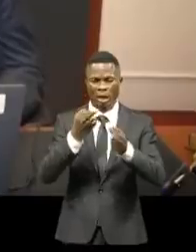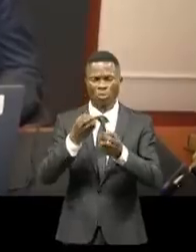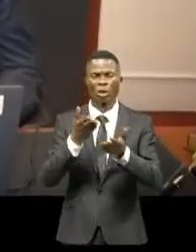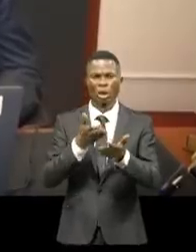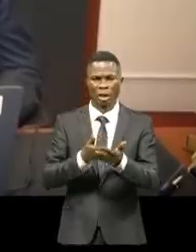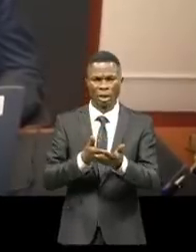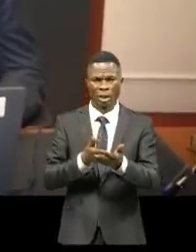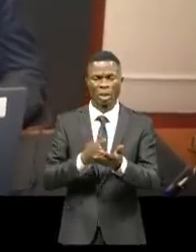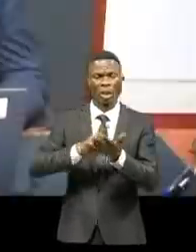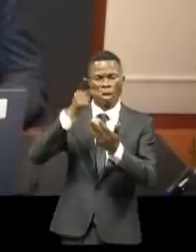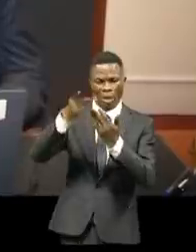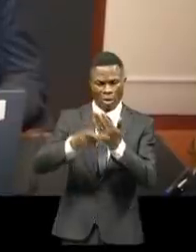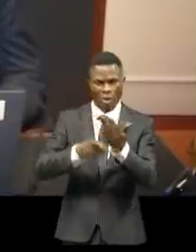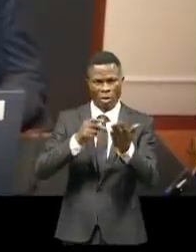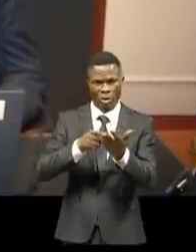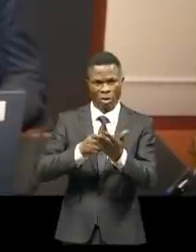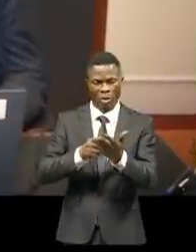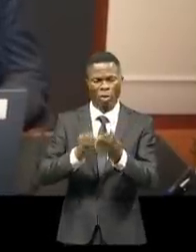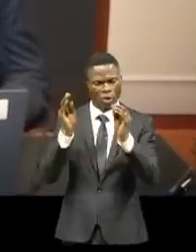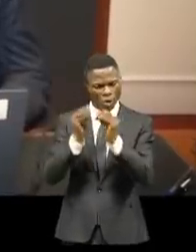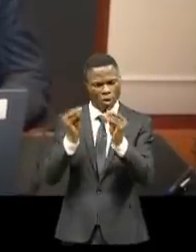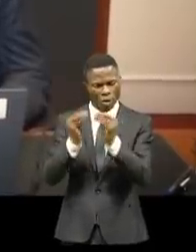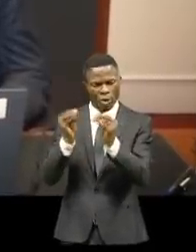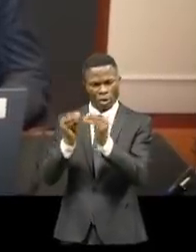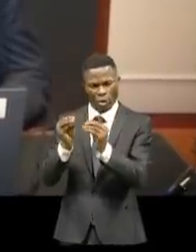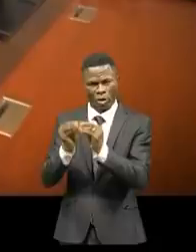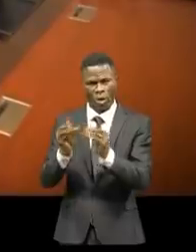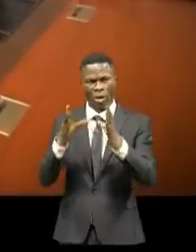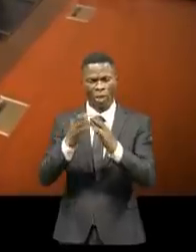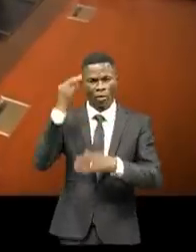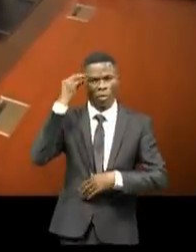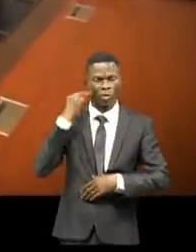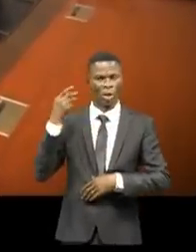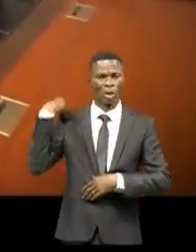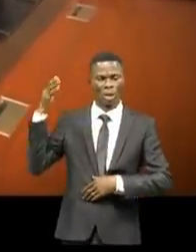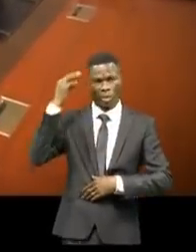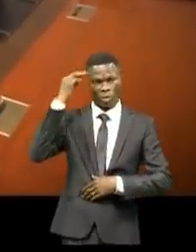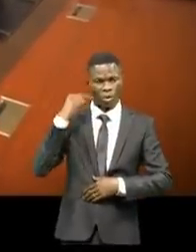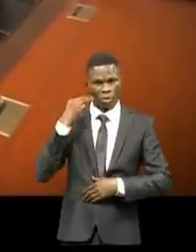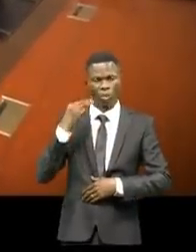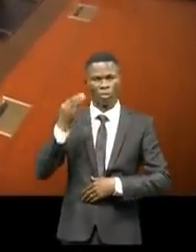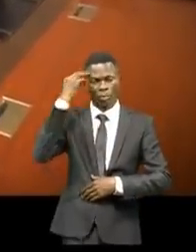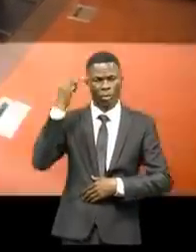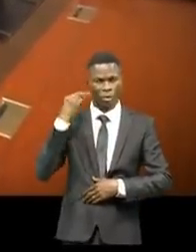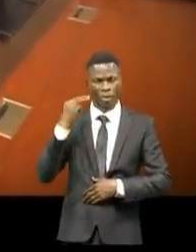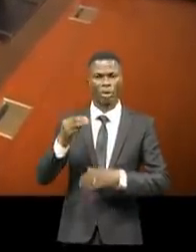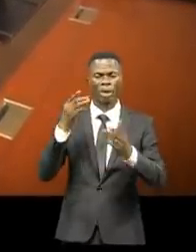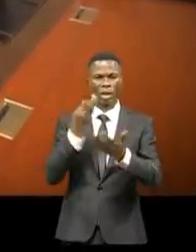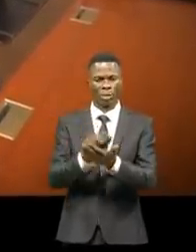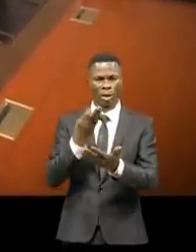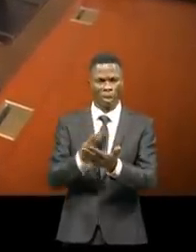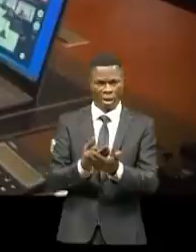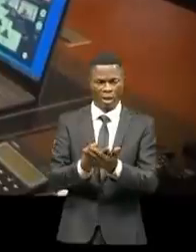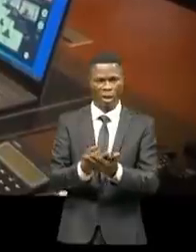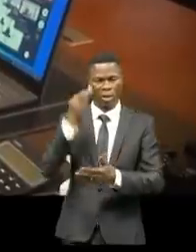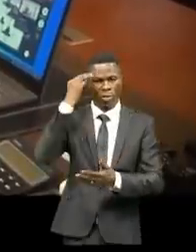souligner que ces plans, fruits des concertations menées avec le ministre d'État, ministre d'État, ministre d'État, ministre du Budget,